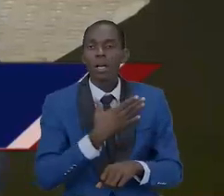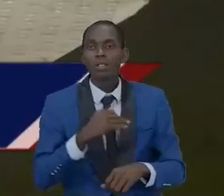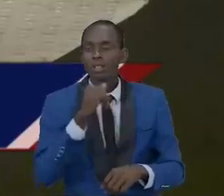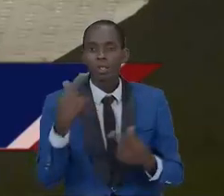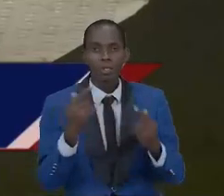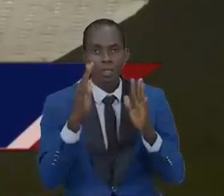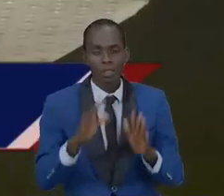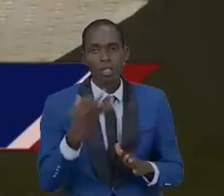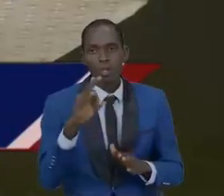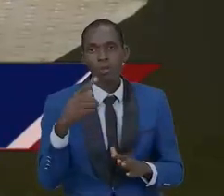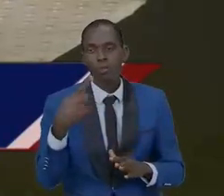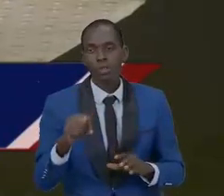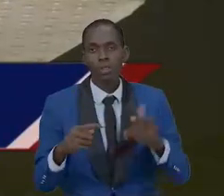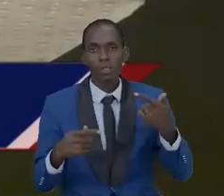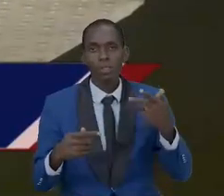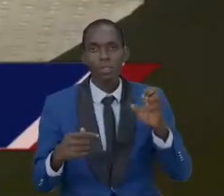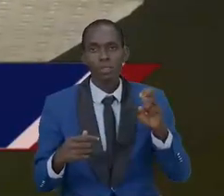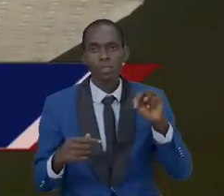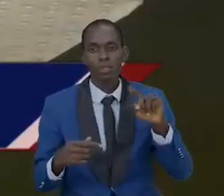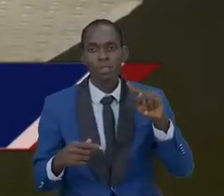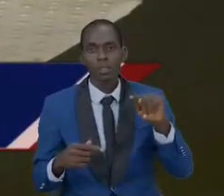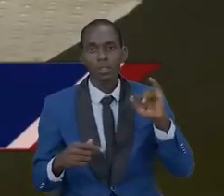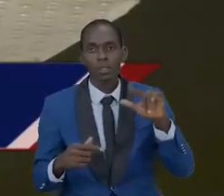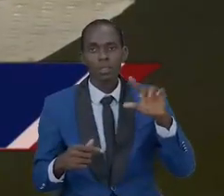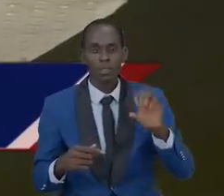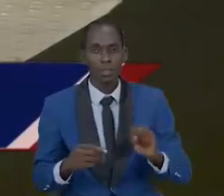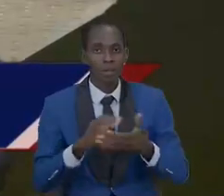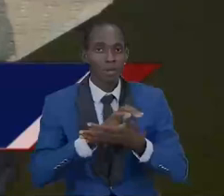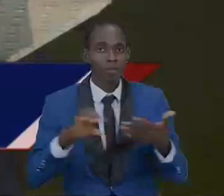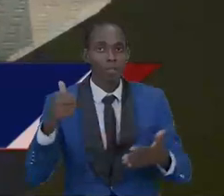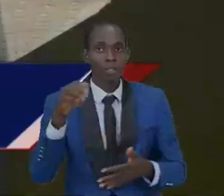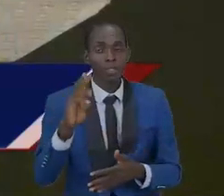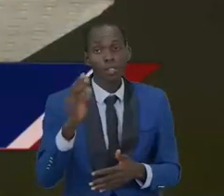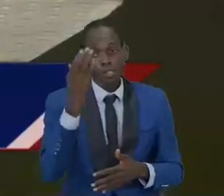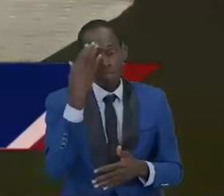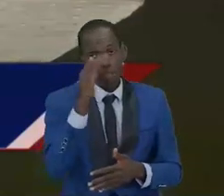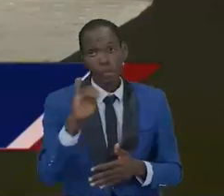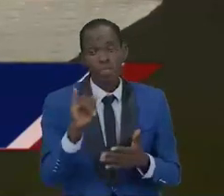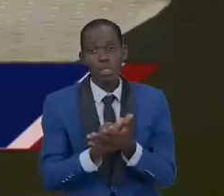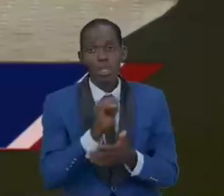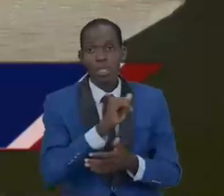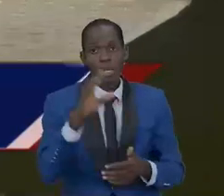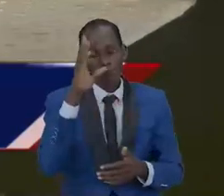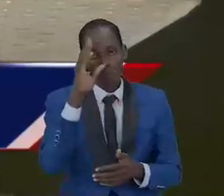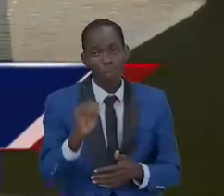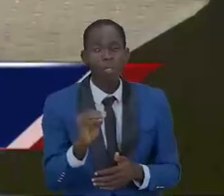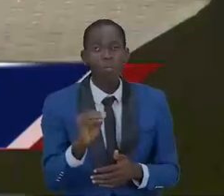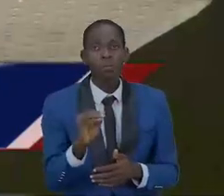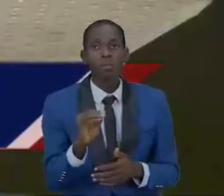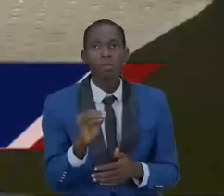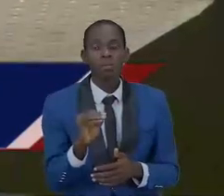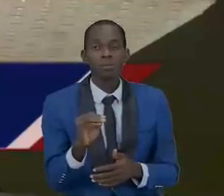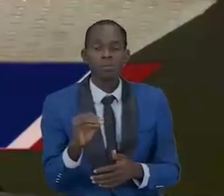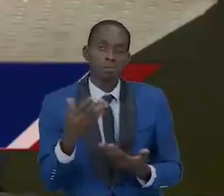non pêcheurs d'entre les païens néanmoins sachant que ce n'est pas par les œuvres de la loi